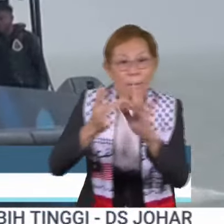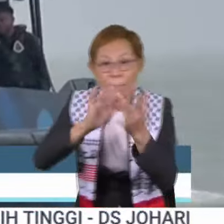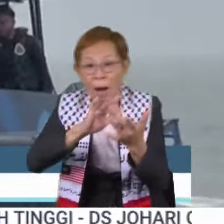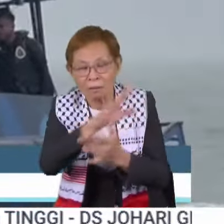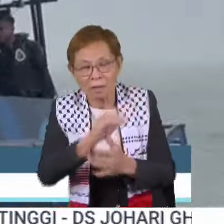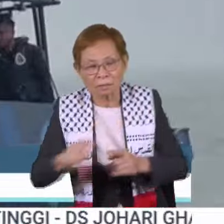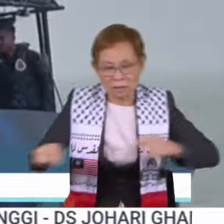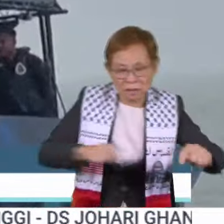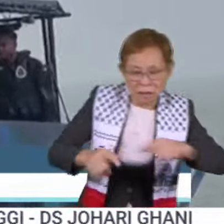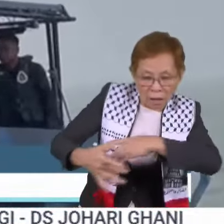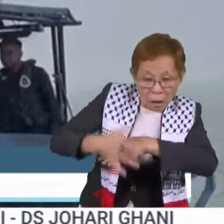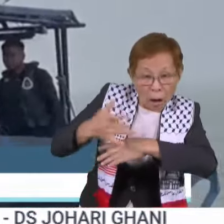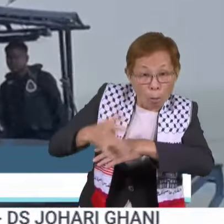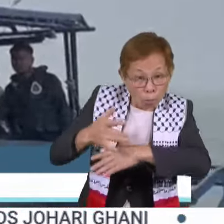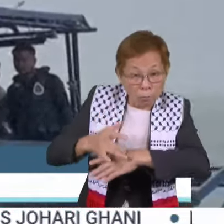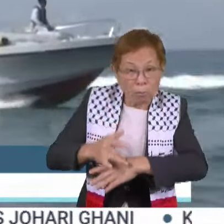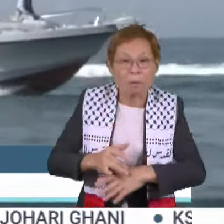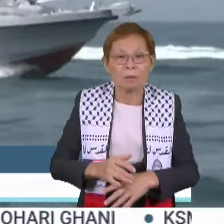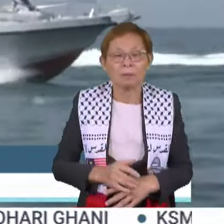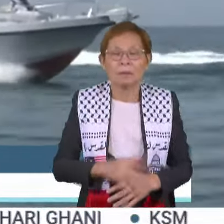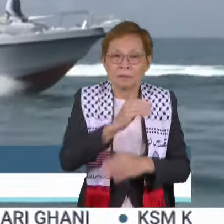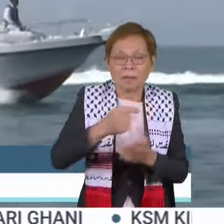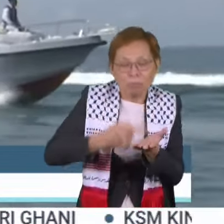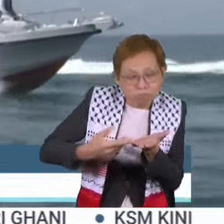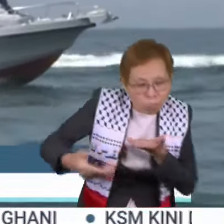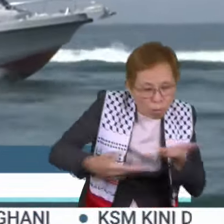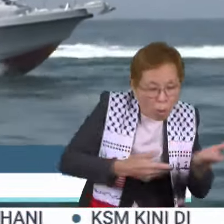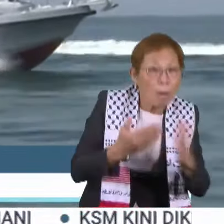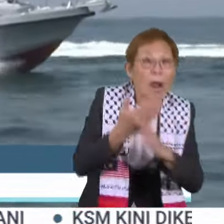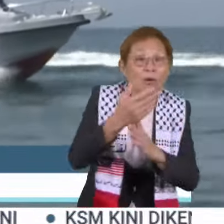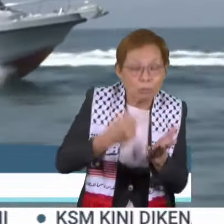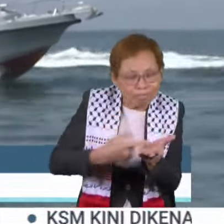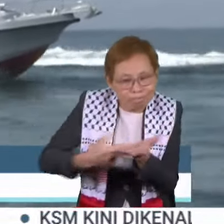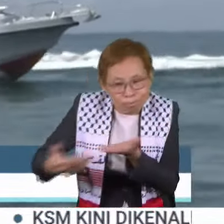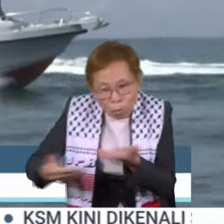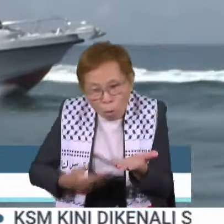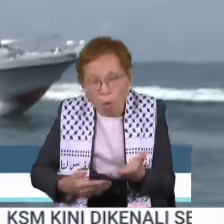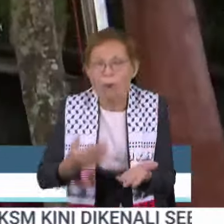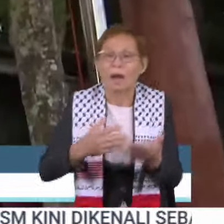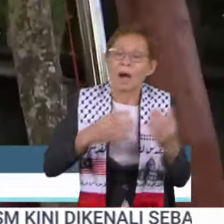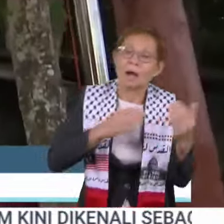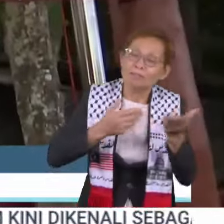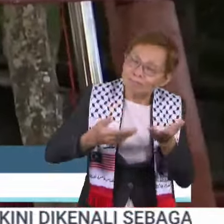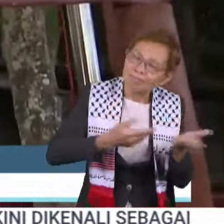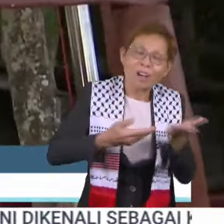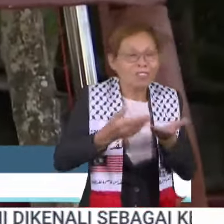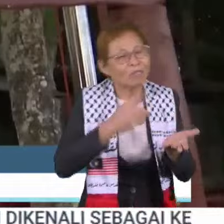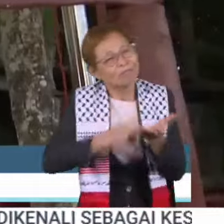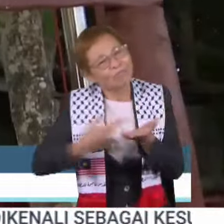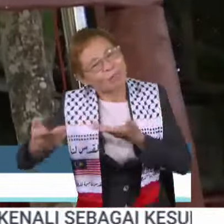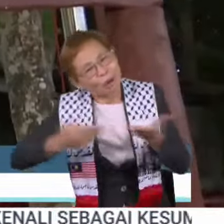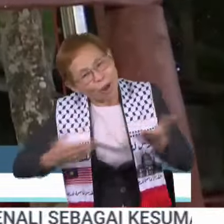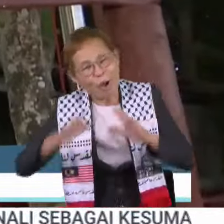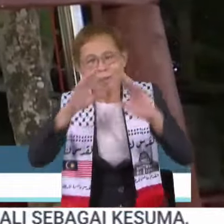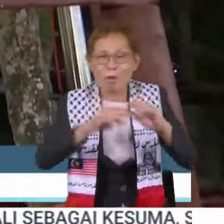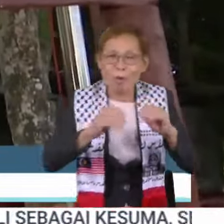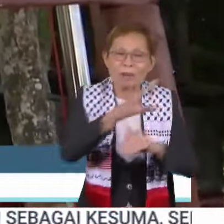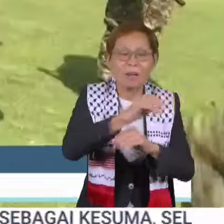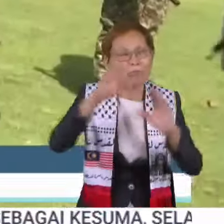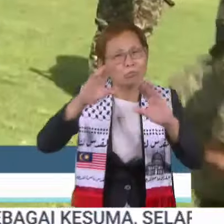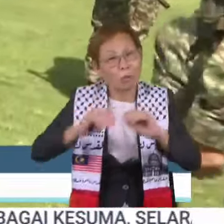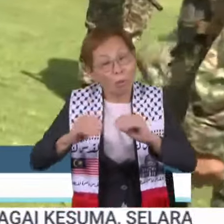tindakan-tindakan awam melalui bual bicara melalui sembang melalui perjumpaan mesyuarat